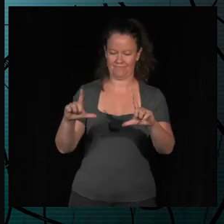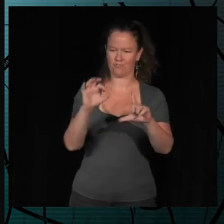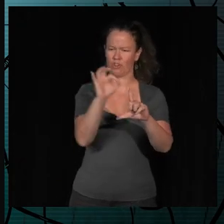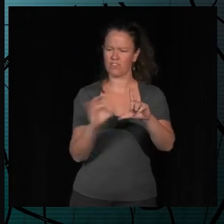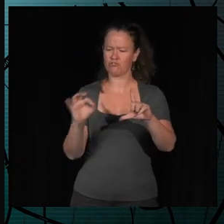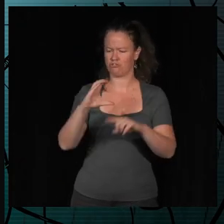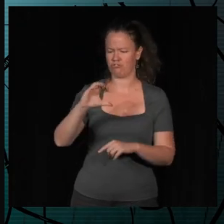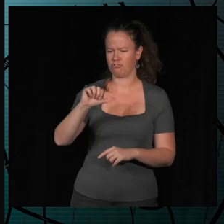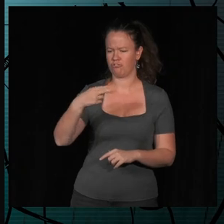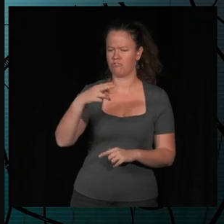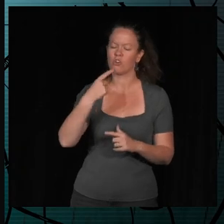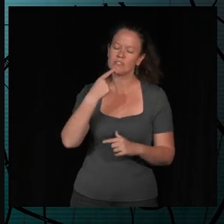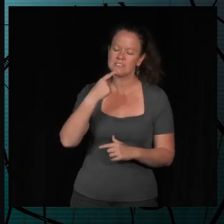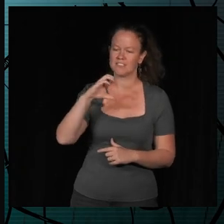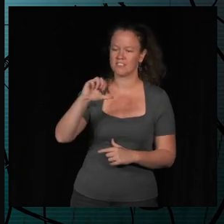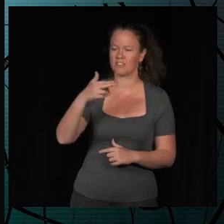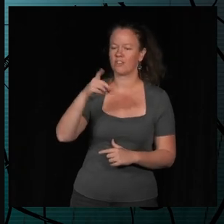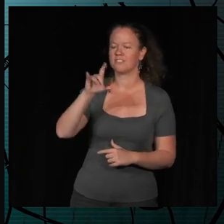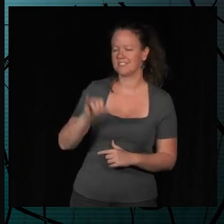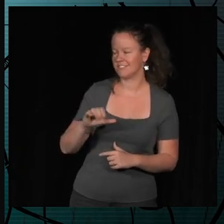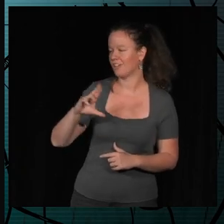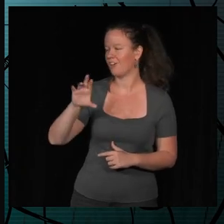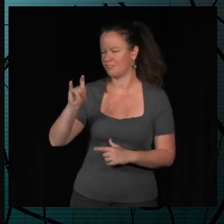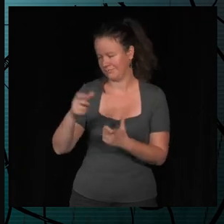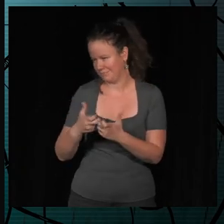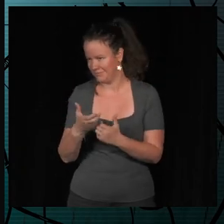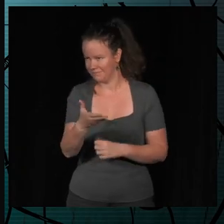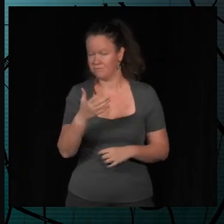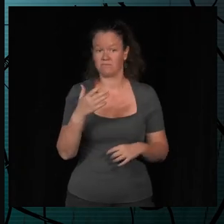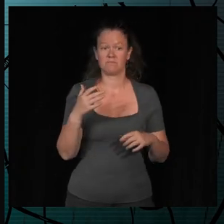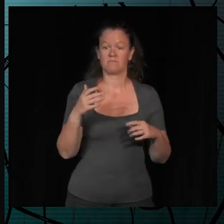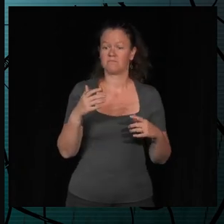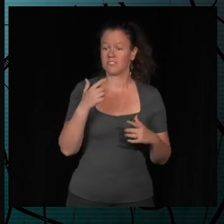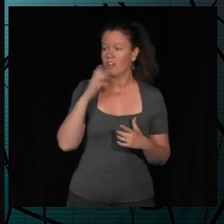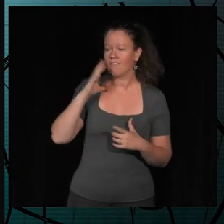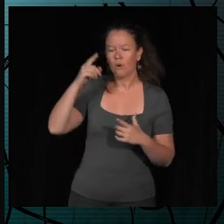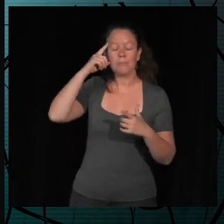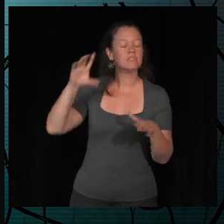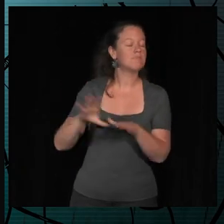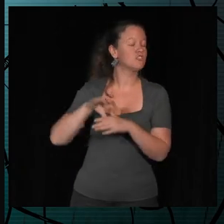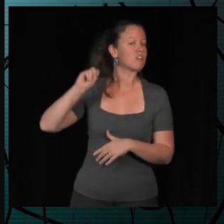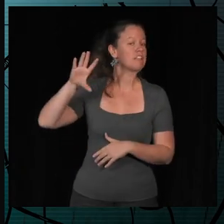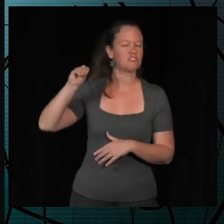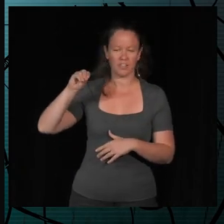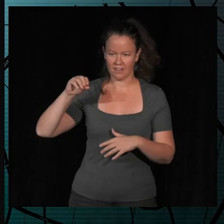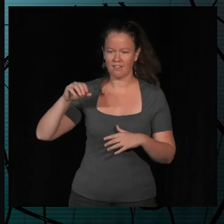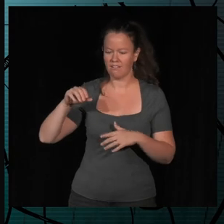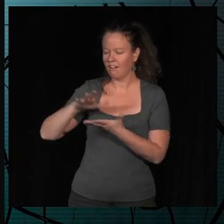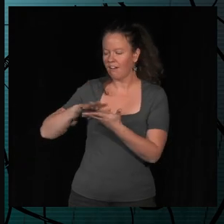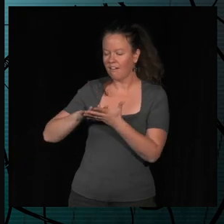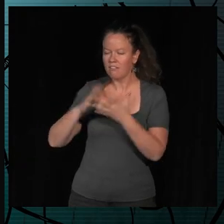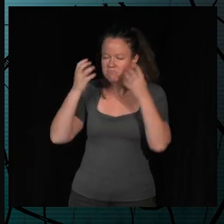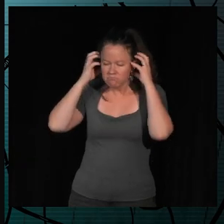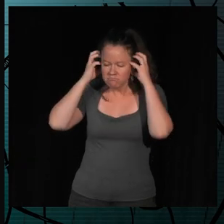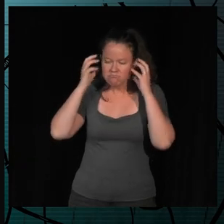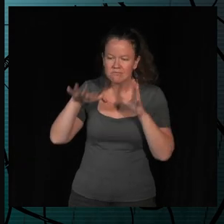très très différents de ce qu'on pouvait imaginer du gamin de 16 16 ans avec son casque en train de hurler sur son ordinateur tout